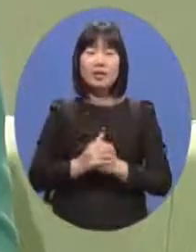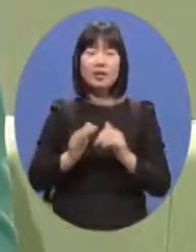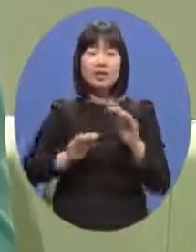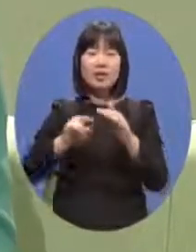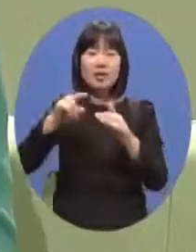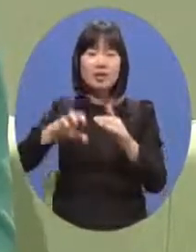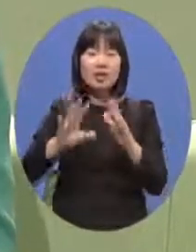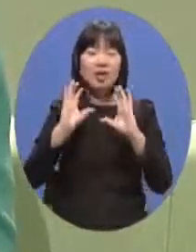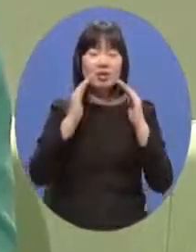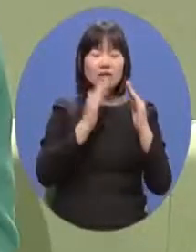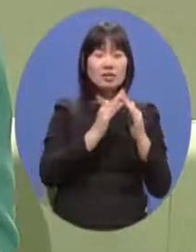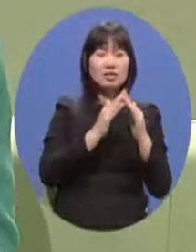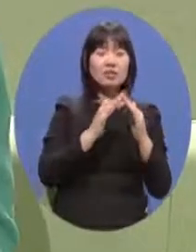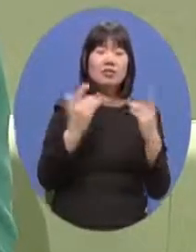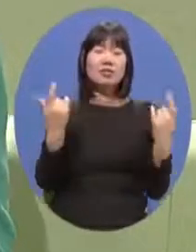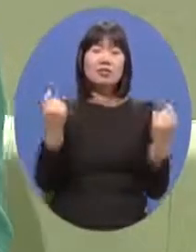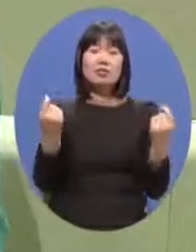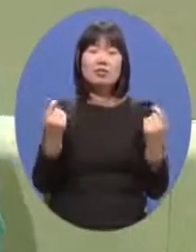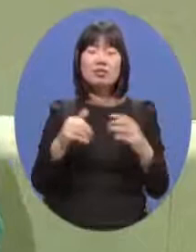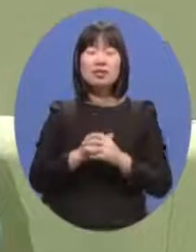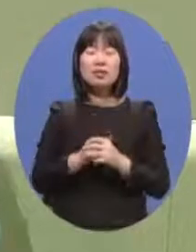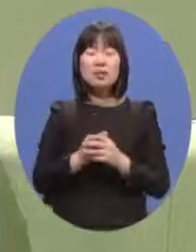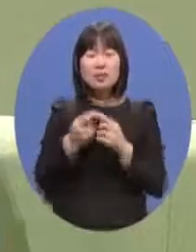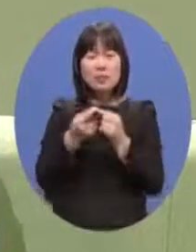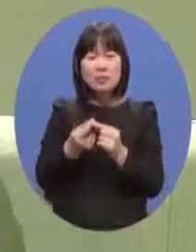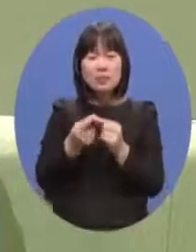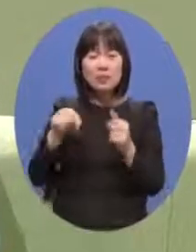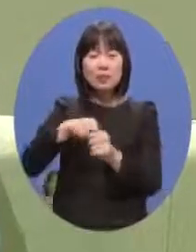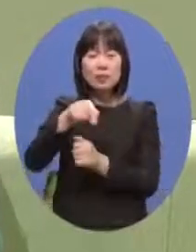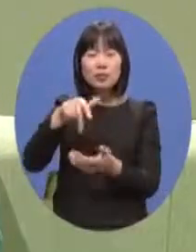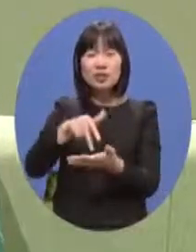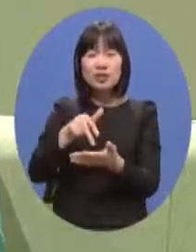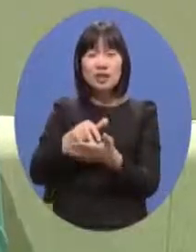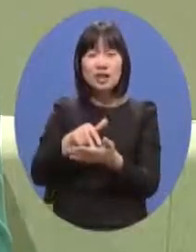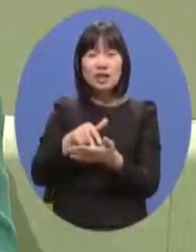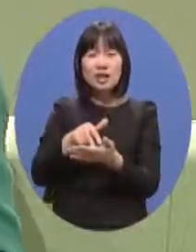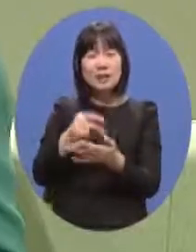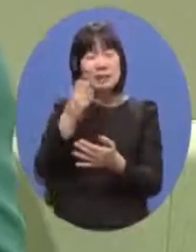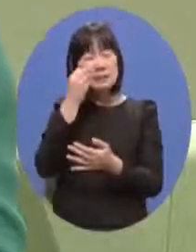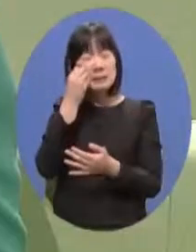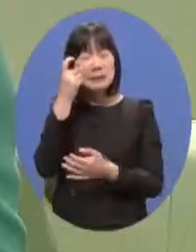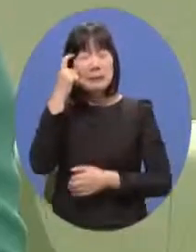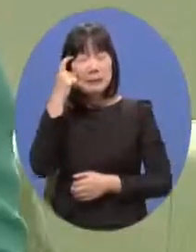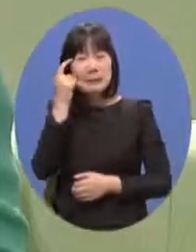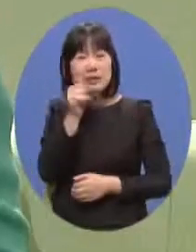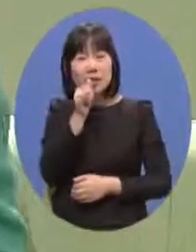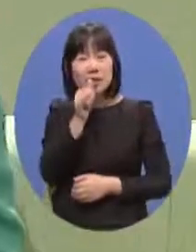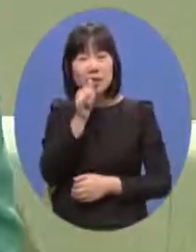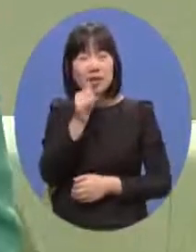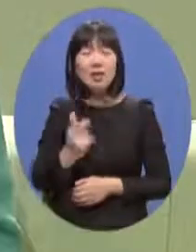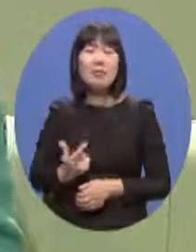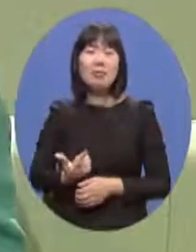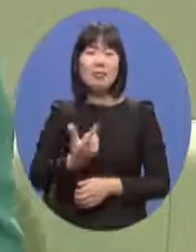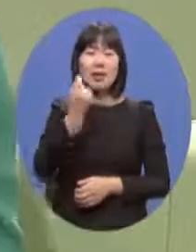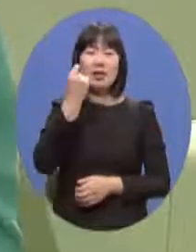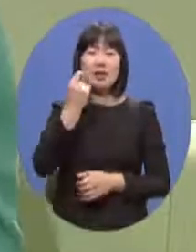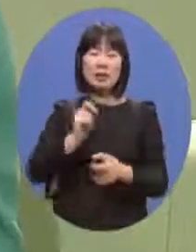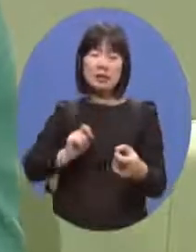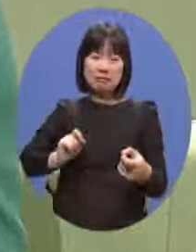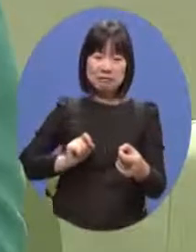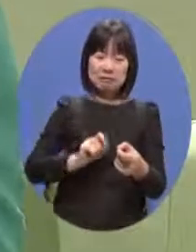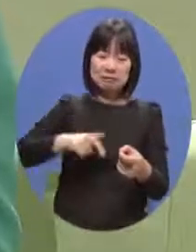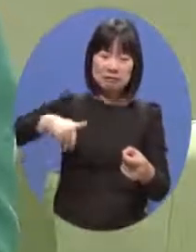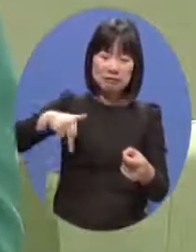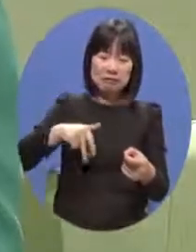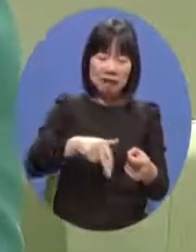가정에서도 그렇고 어린이집에서도 그렇고 약간 좀 분위기가 조금 이상하다 하면은 바로 근처 네. 가셔야